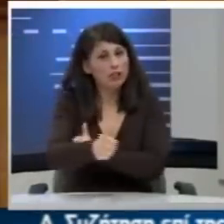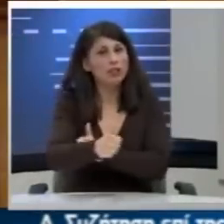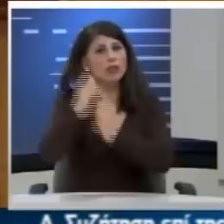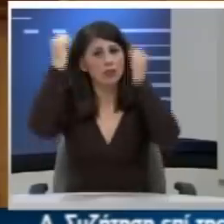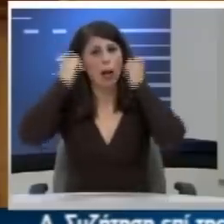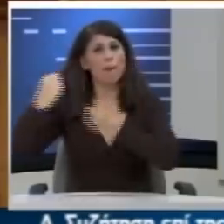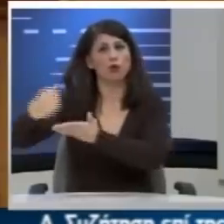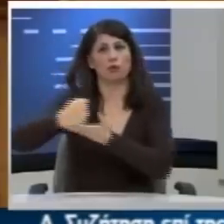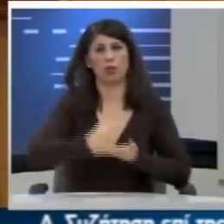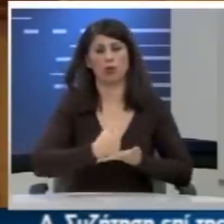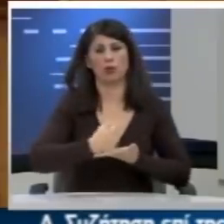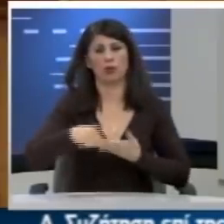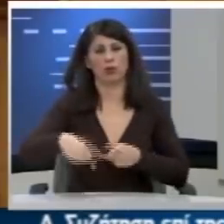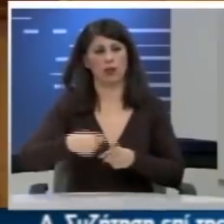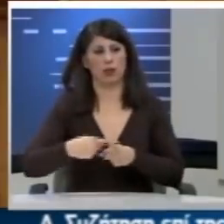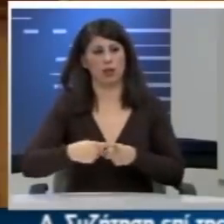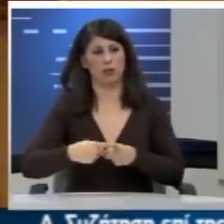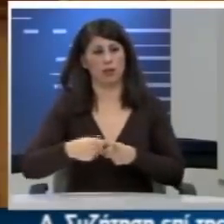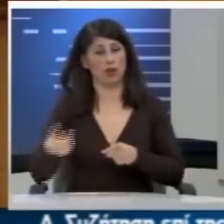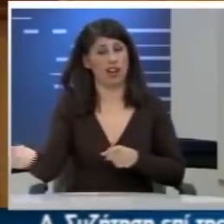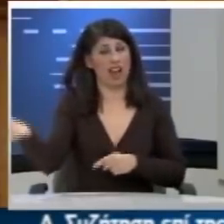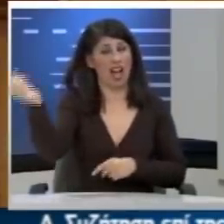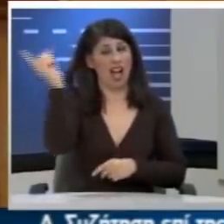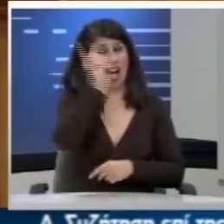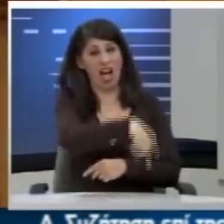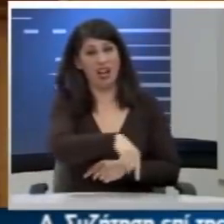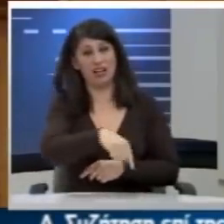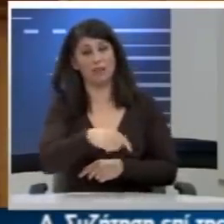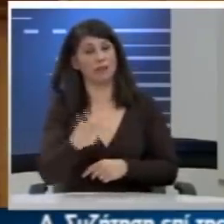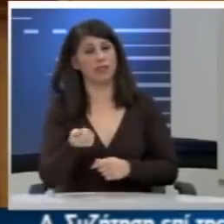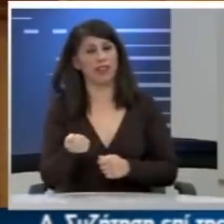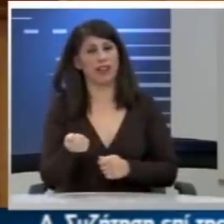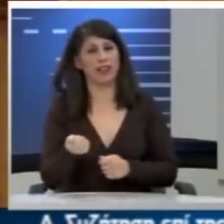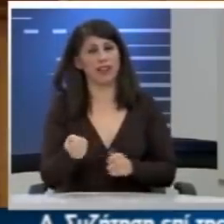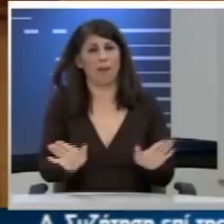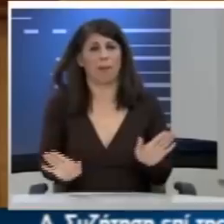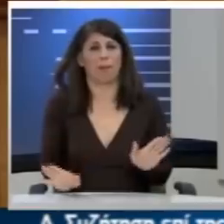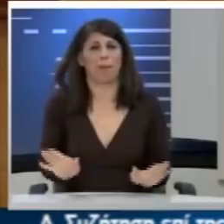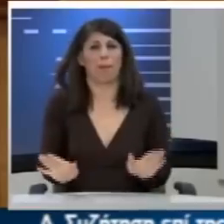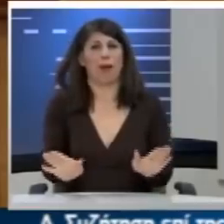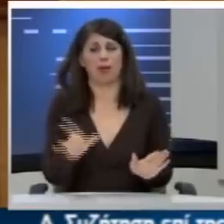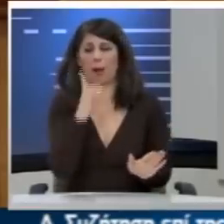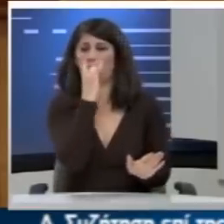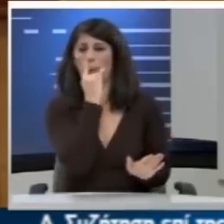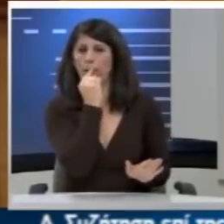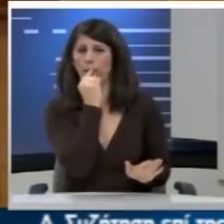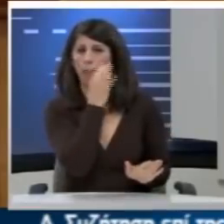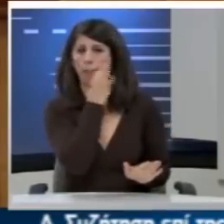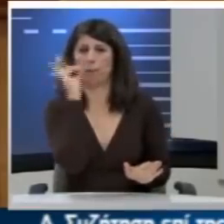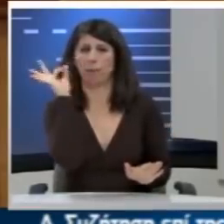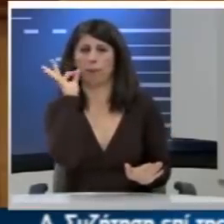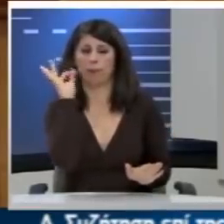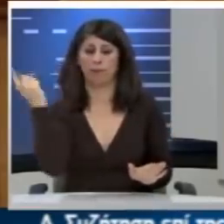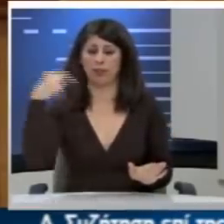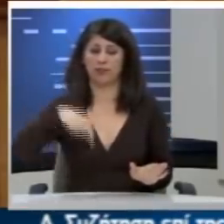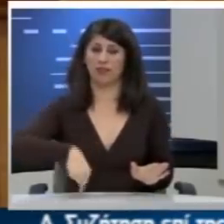και αποζημιώσεων. Όταν κάποιοι άλλοι έκαναν την πάπια κοινώς. Και σήμερα